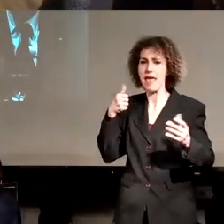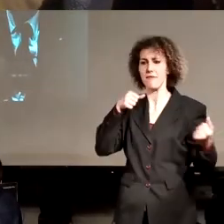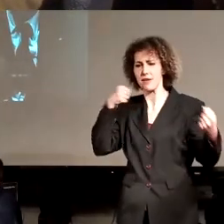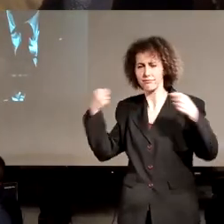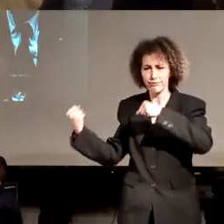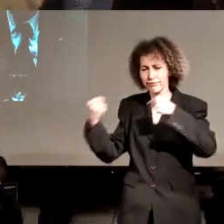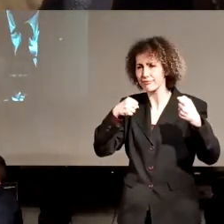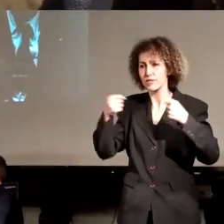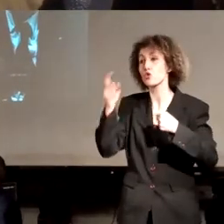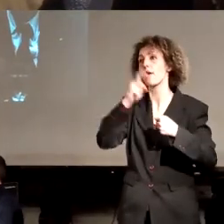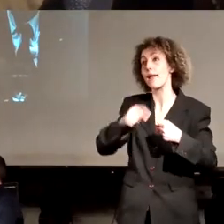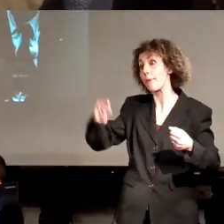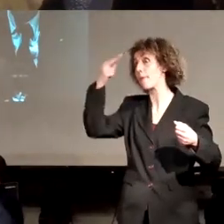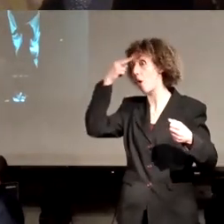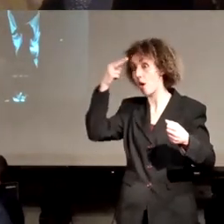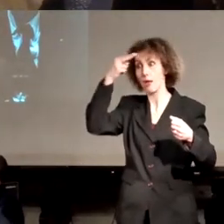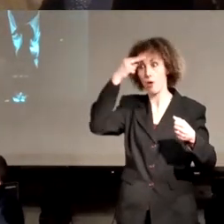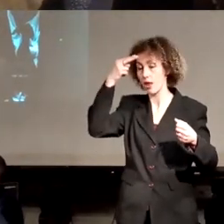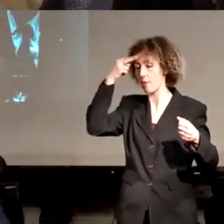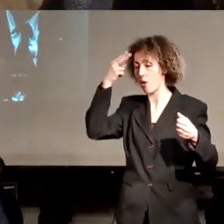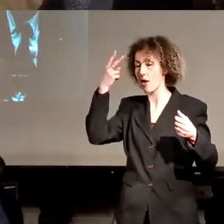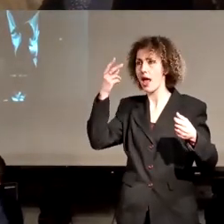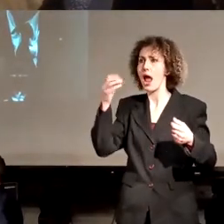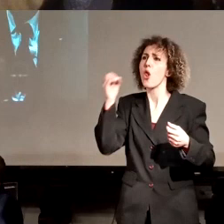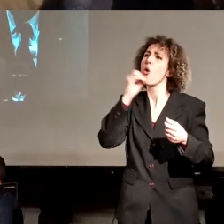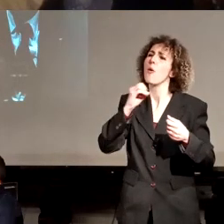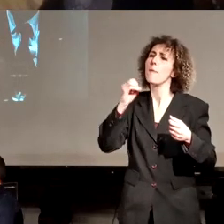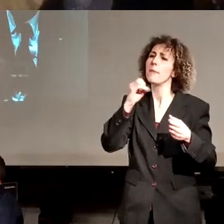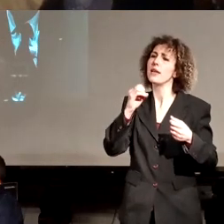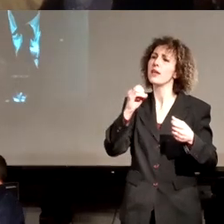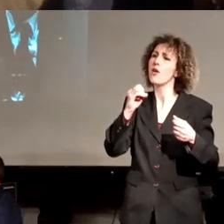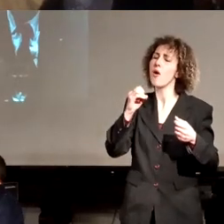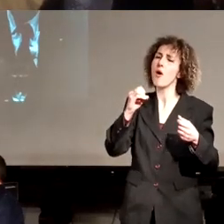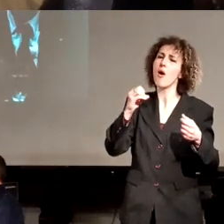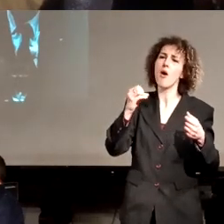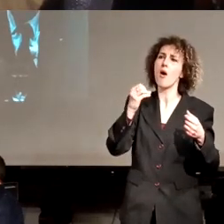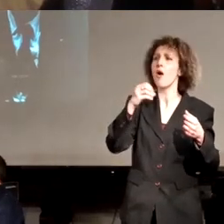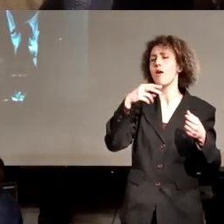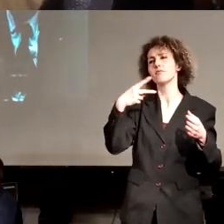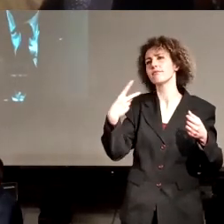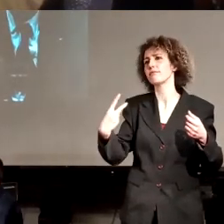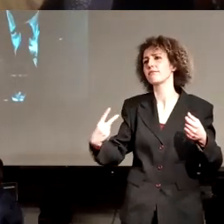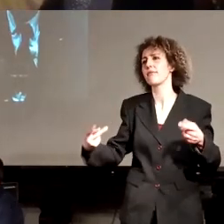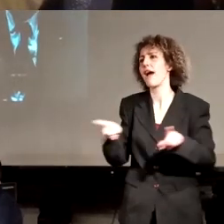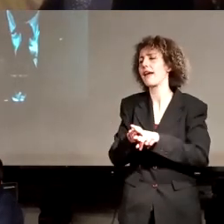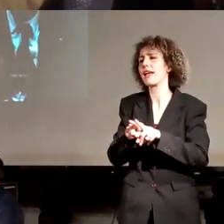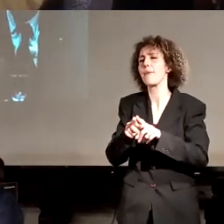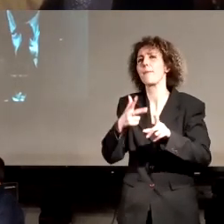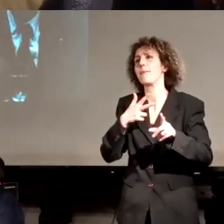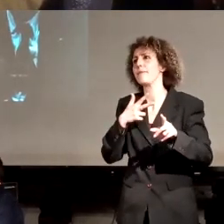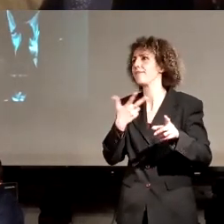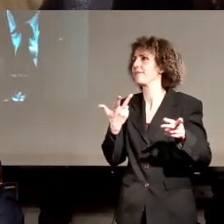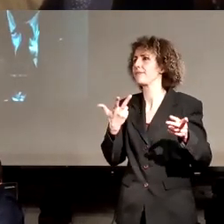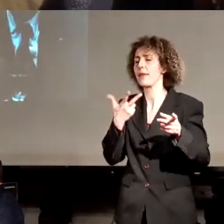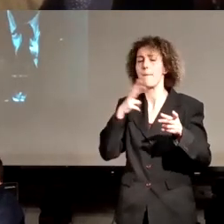avremo quelli di cui si ricorda l'oblio può essere anche un prete virtuoso che da la